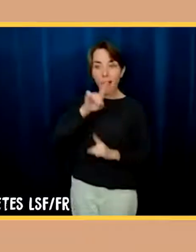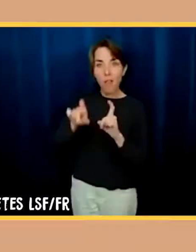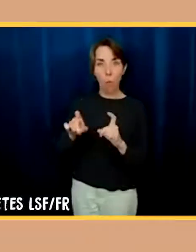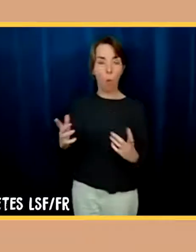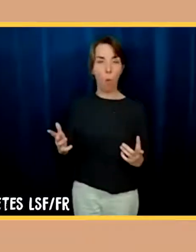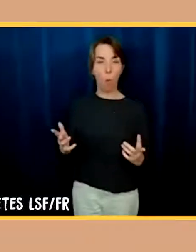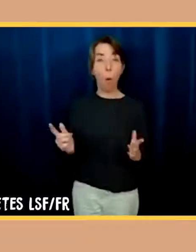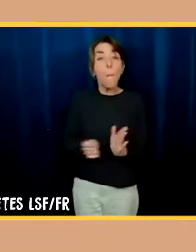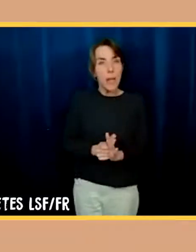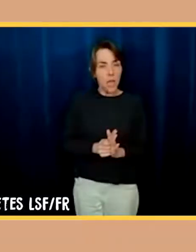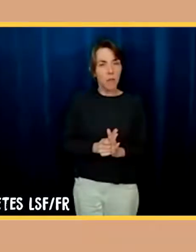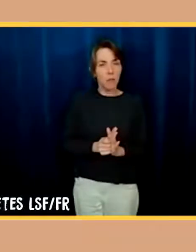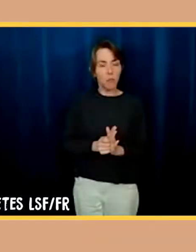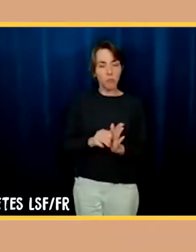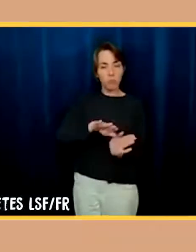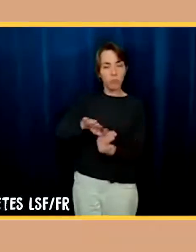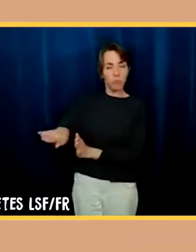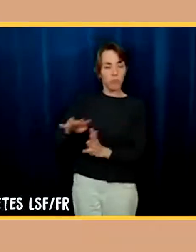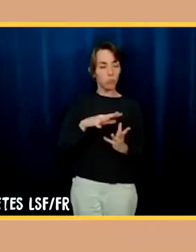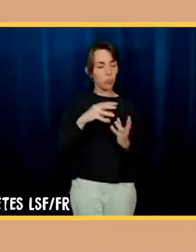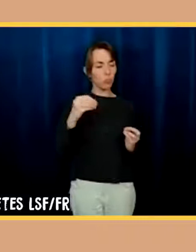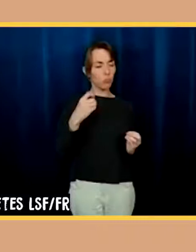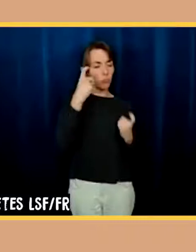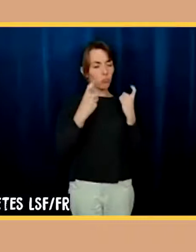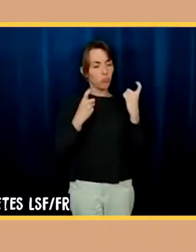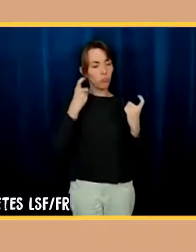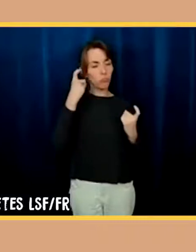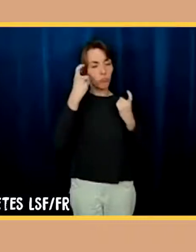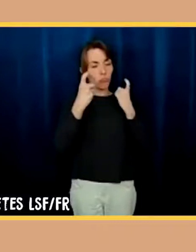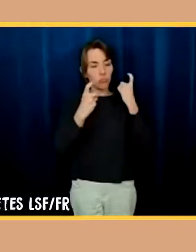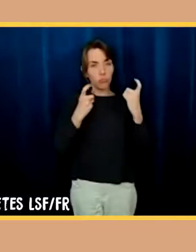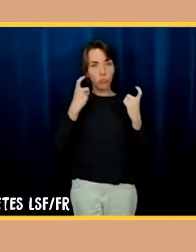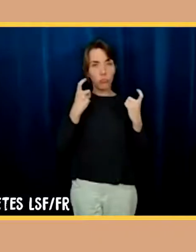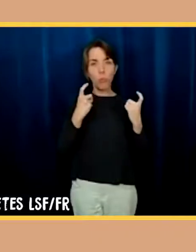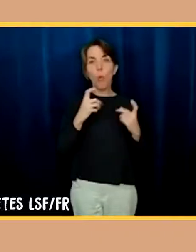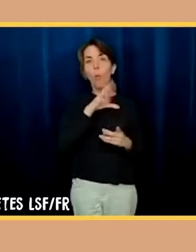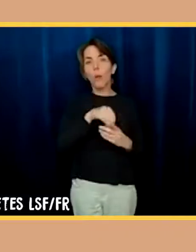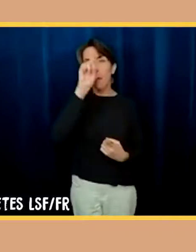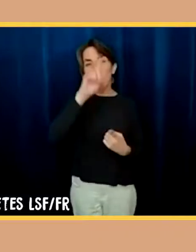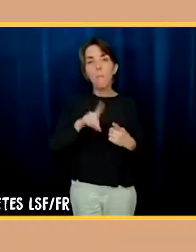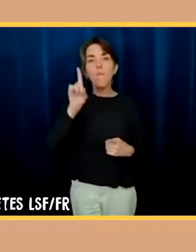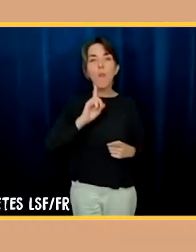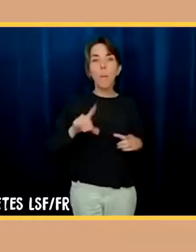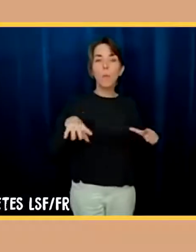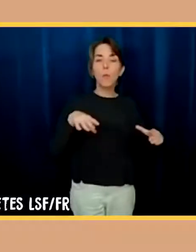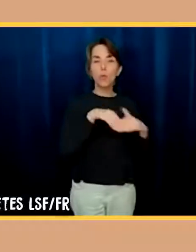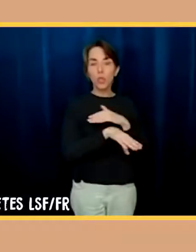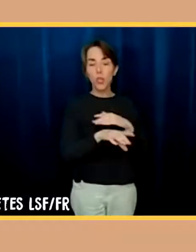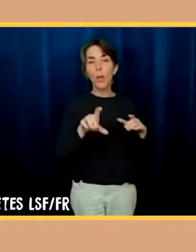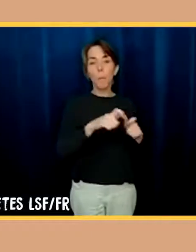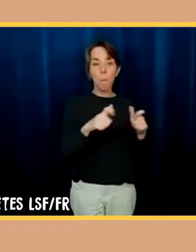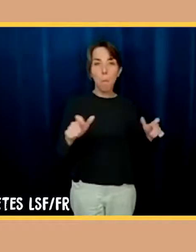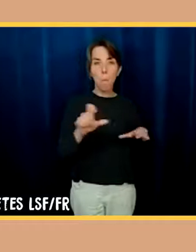quand j'ai commencé ce processus spirituel-là, et notamment avec les femmes dans la mosquée, Ce qui est revenu le plus souvent